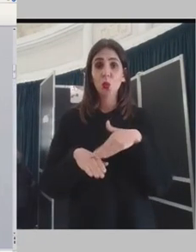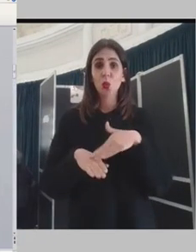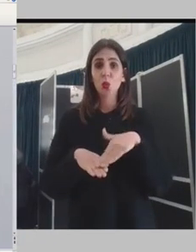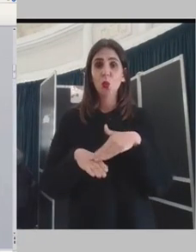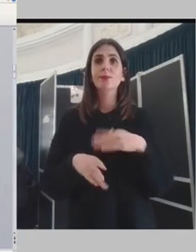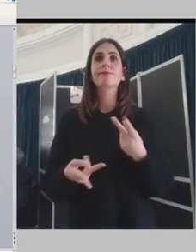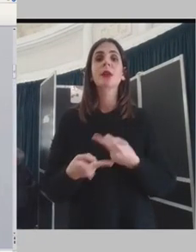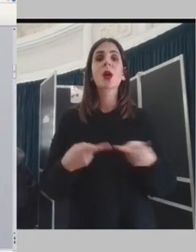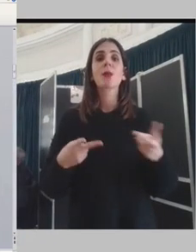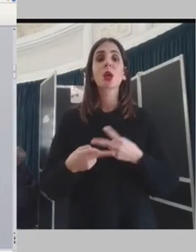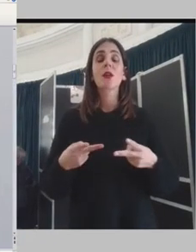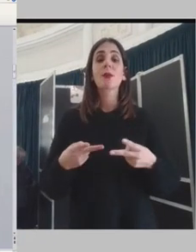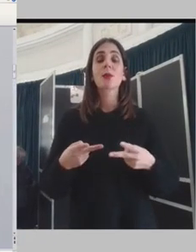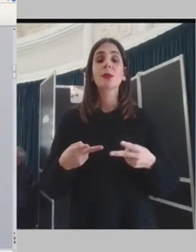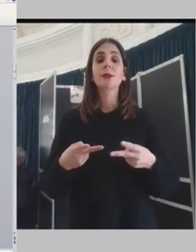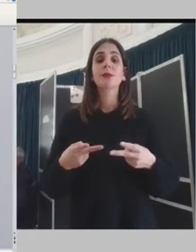a presentazione,